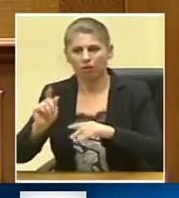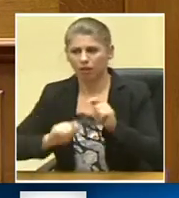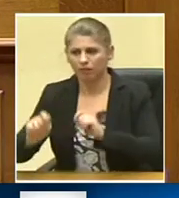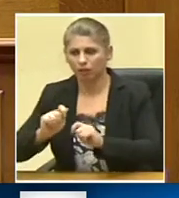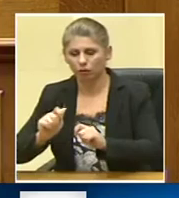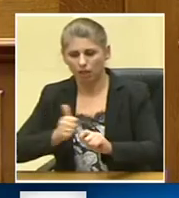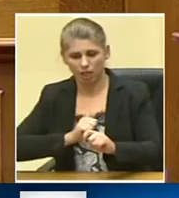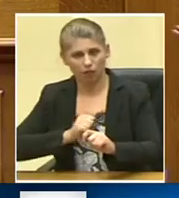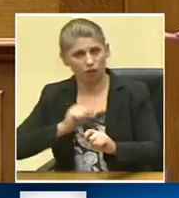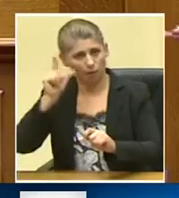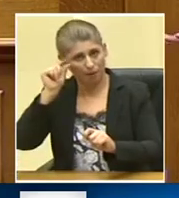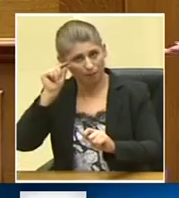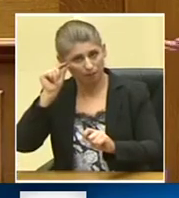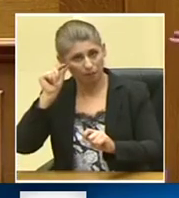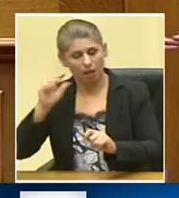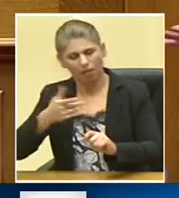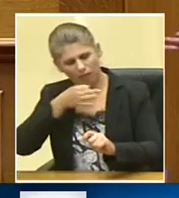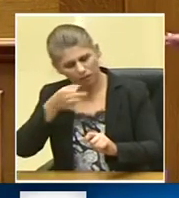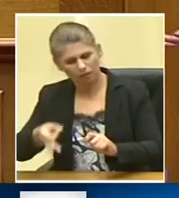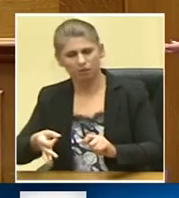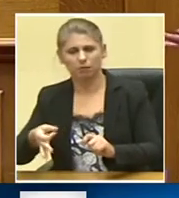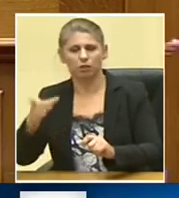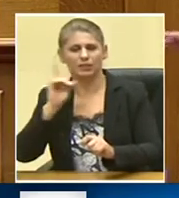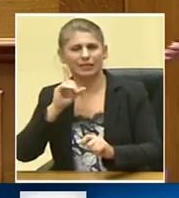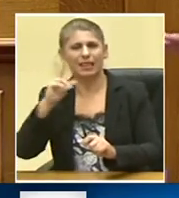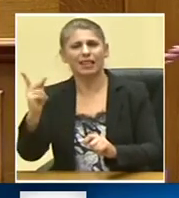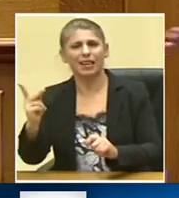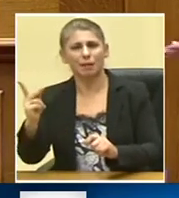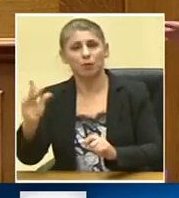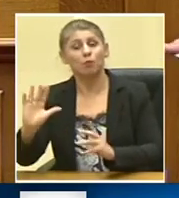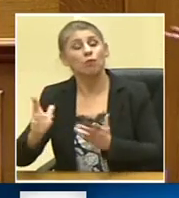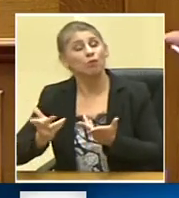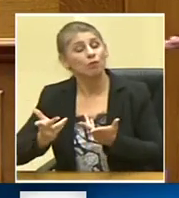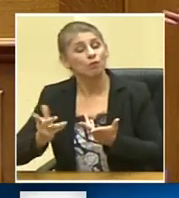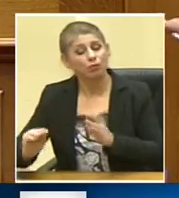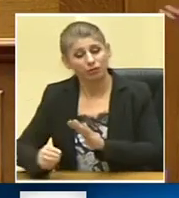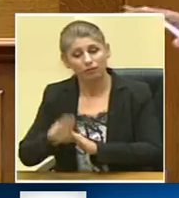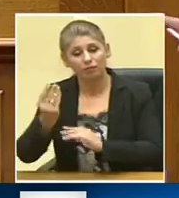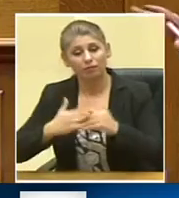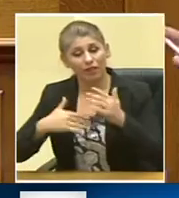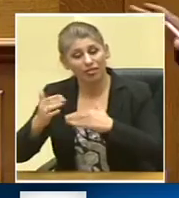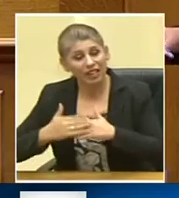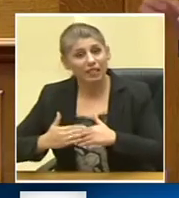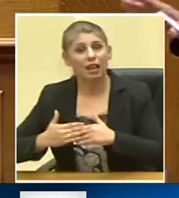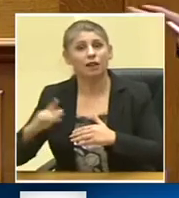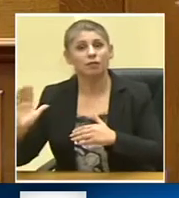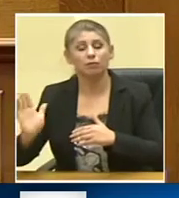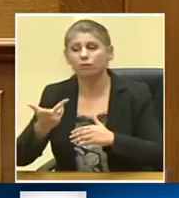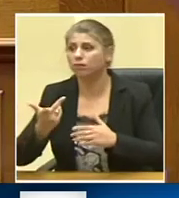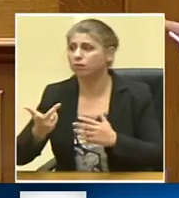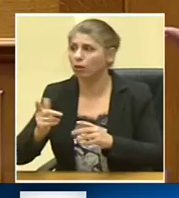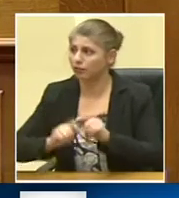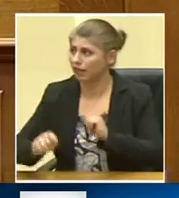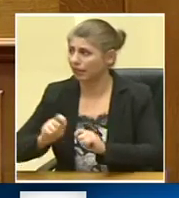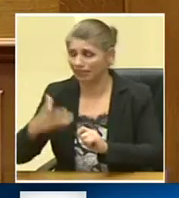ιδιωτικά πανεπιστήμια. Θα σας πω στην κυρία Κεραμέως πού δημιουργήθηκαν, πού ιδρύθηκαν, πόσα κλείνουν και όλα αυτά.